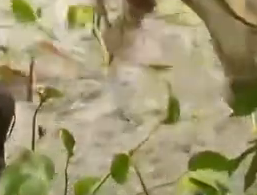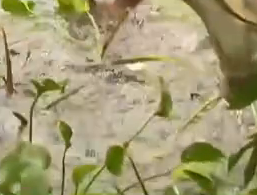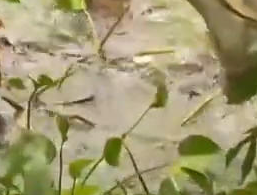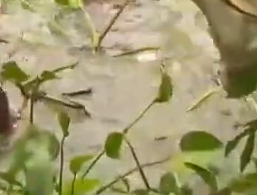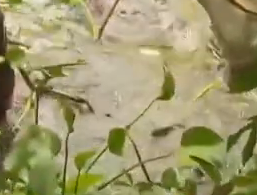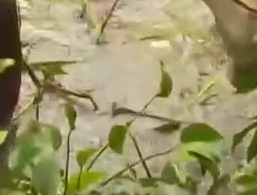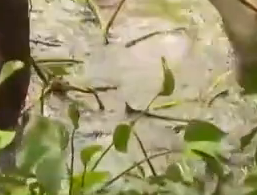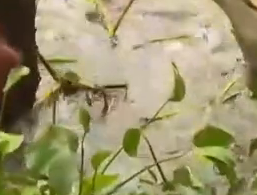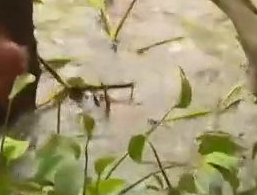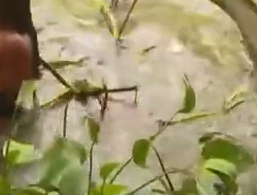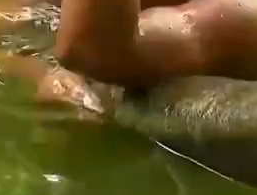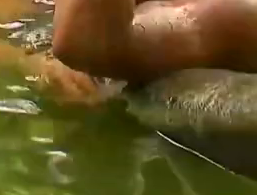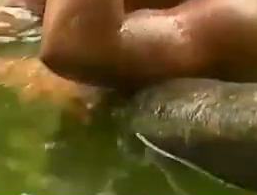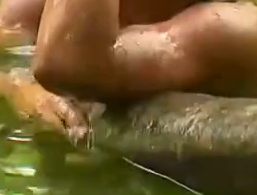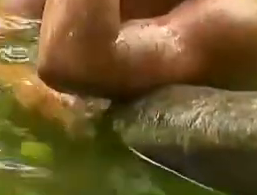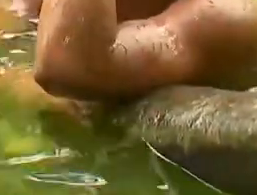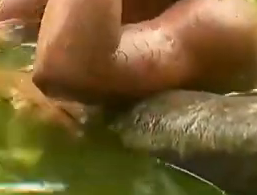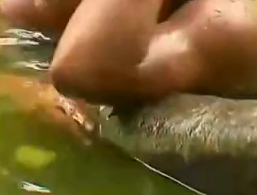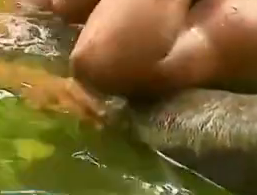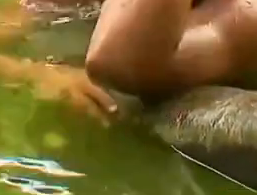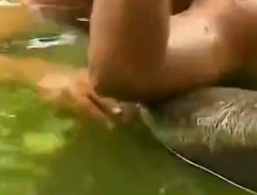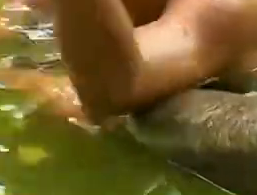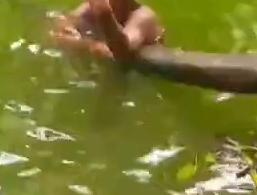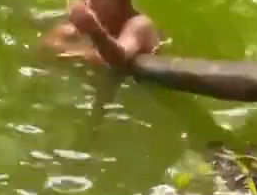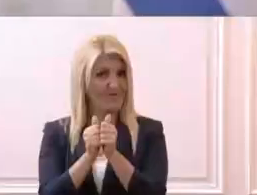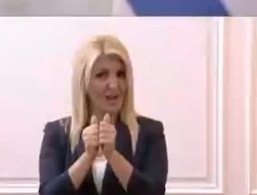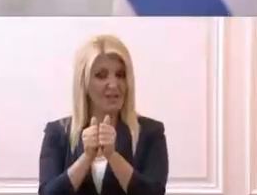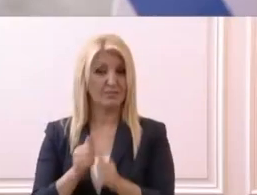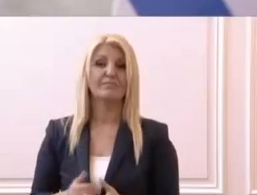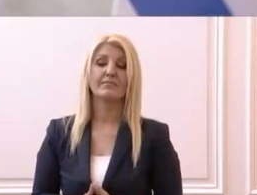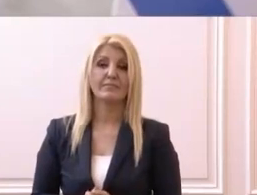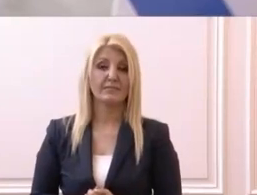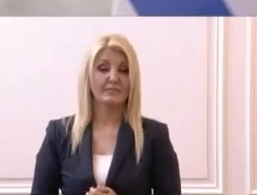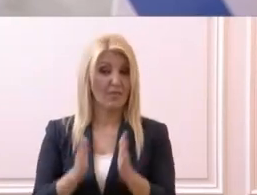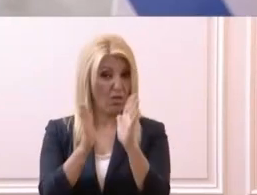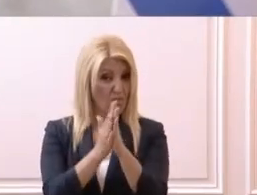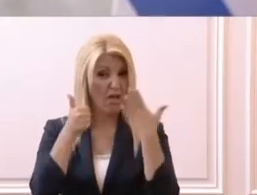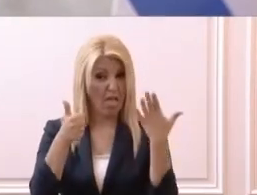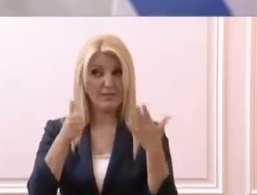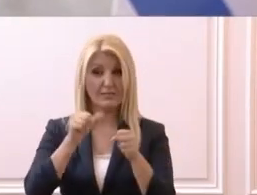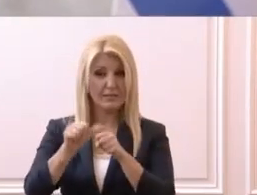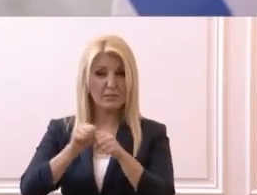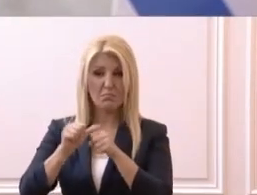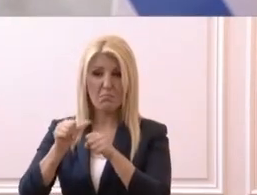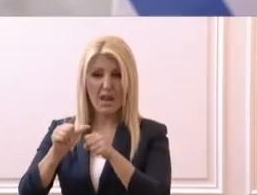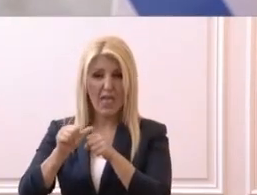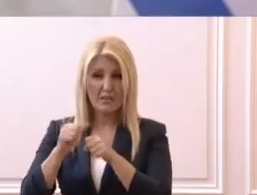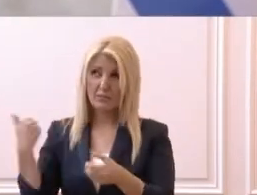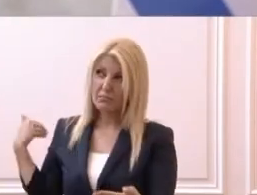Μιλάει ο Πρωθυπουργός. Πάμε, πάμε. Από σχεδόν 16 μήνες αναμέτρησης με τον